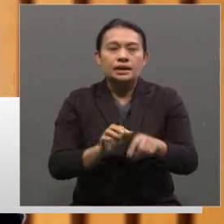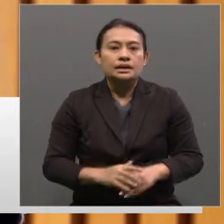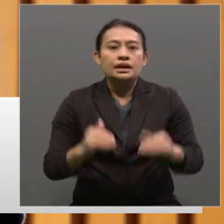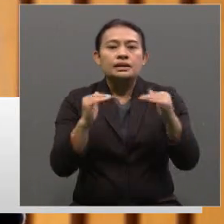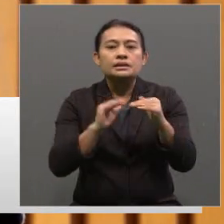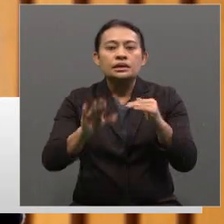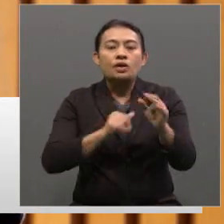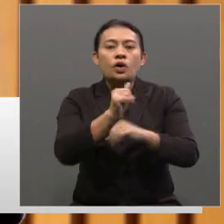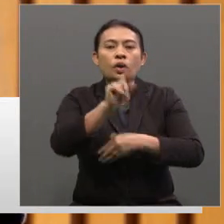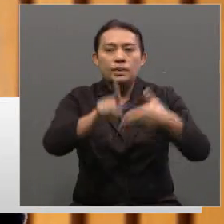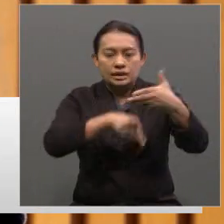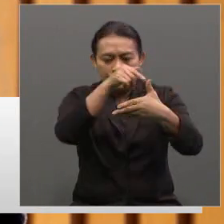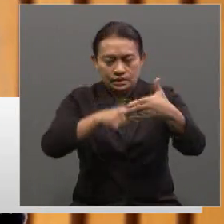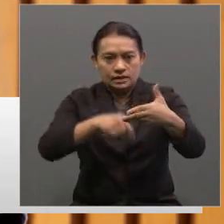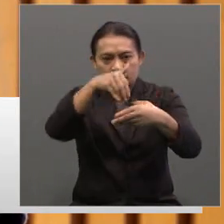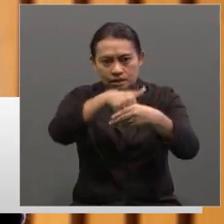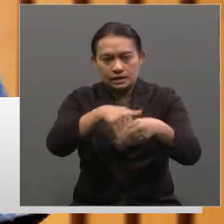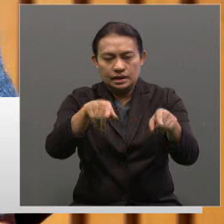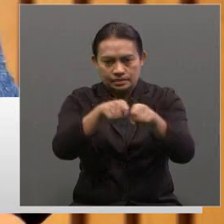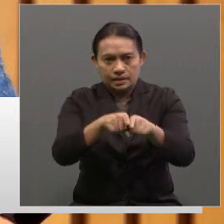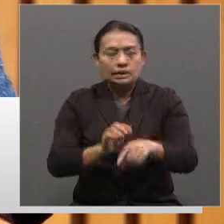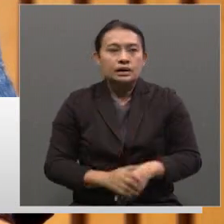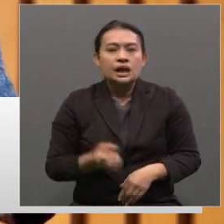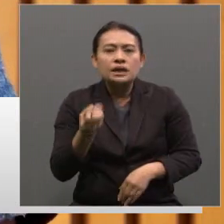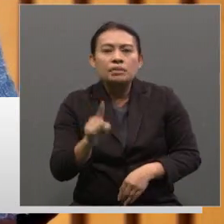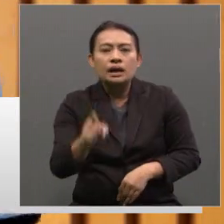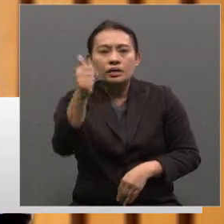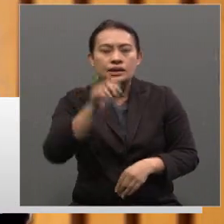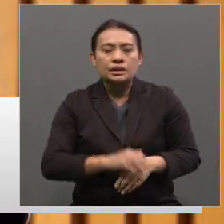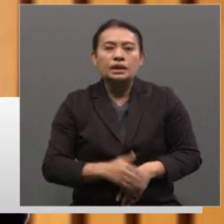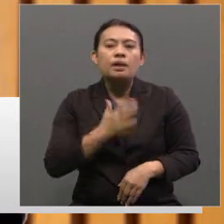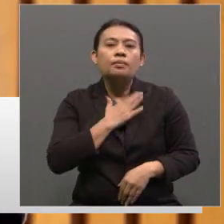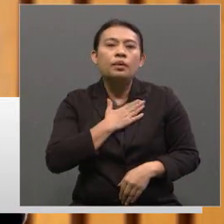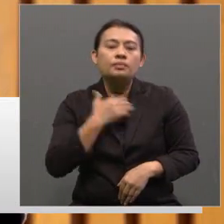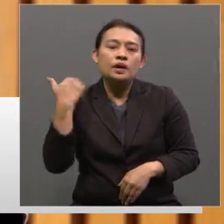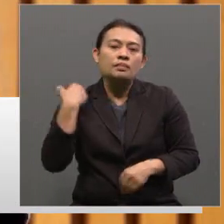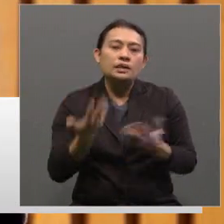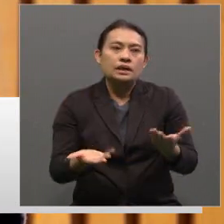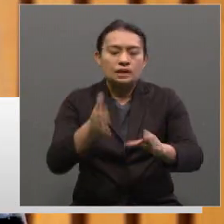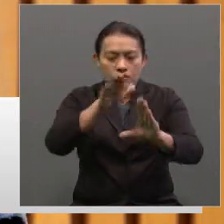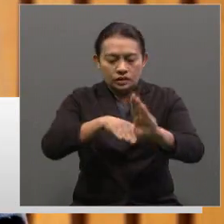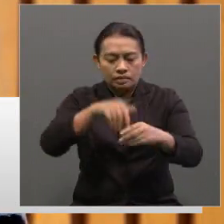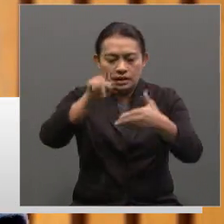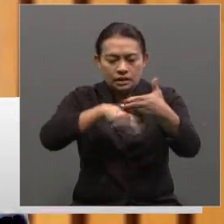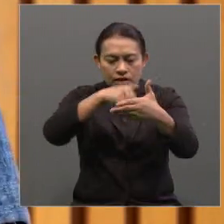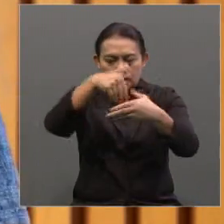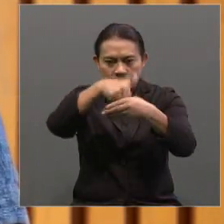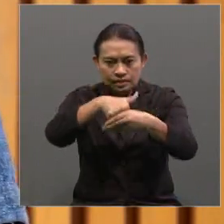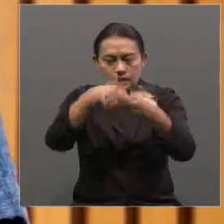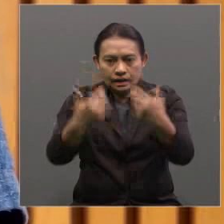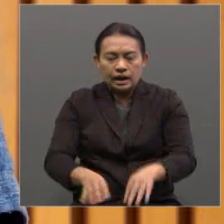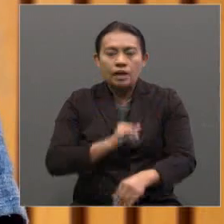ธิ์ก็ไปเลือกตั้งนะครับยิ่งเยอะยิ่งดีผมมีเท่านี้นะครับใครลงทะเบียนเลือกตั้งล่วงหน้าแล้ววันที่7ก็ไปใ